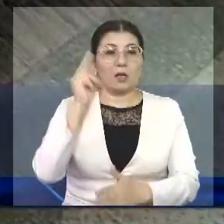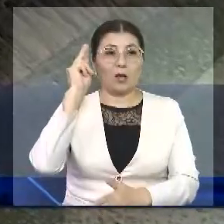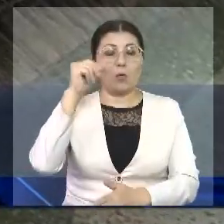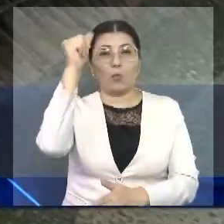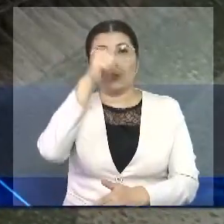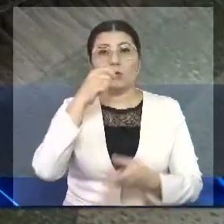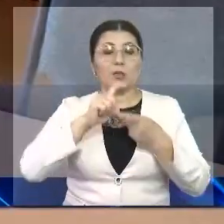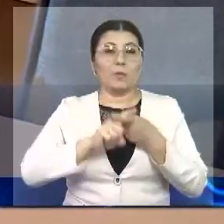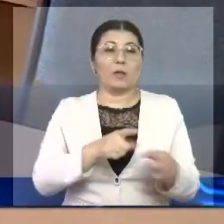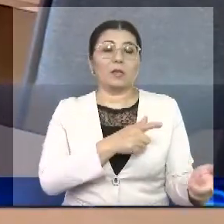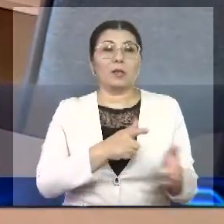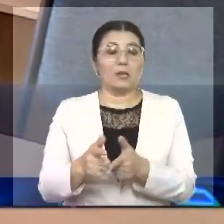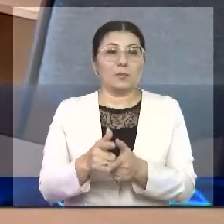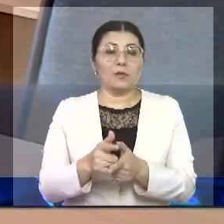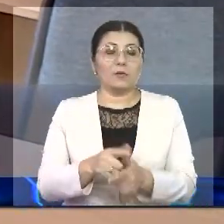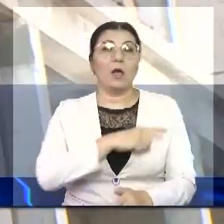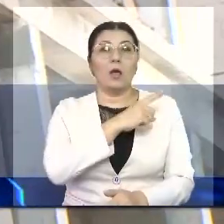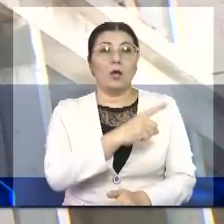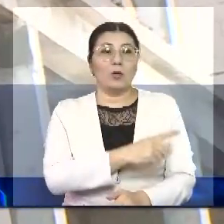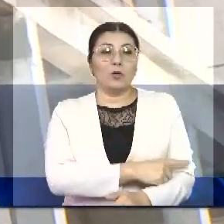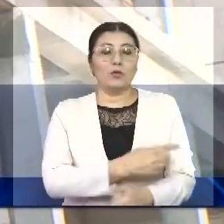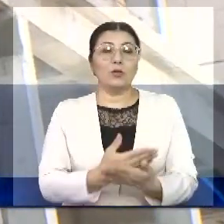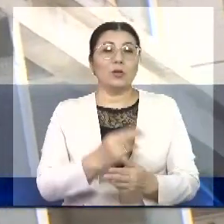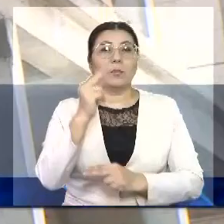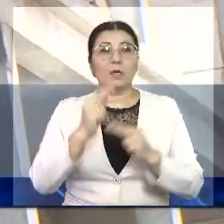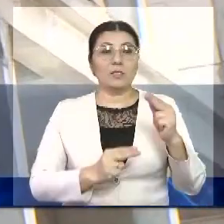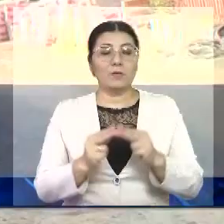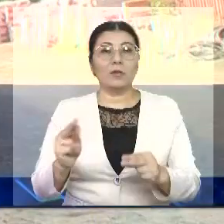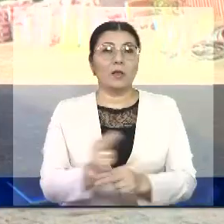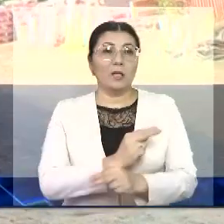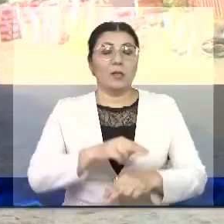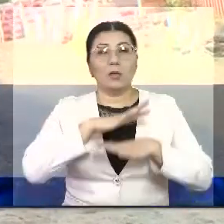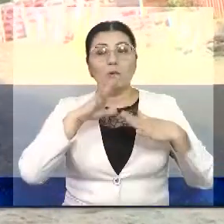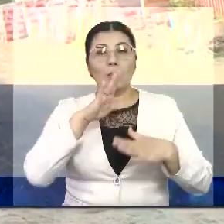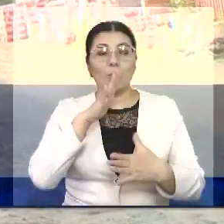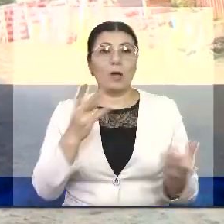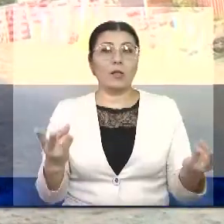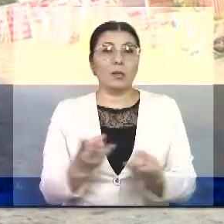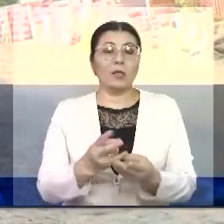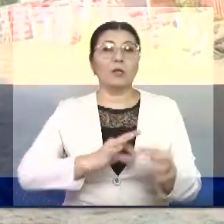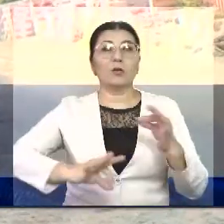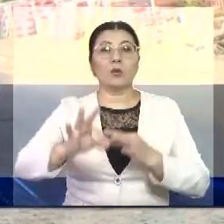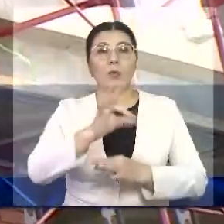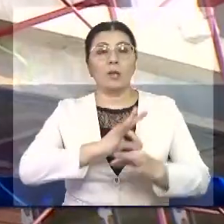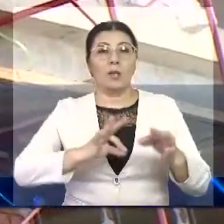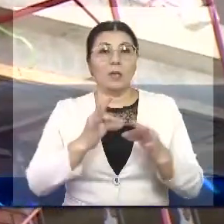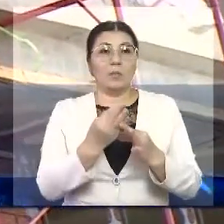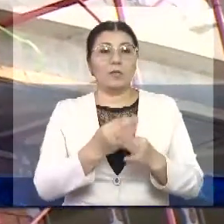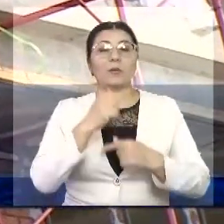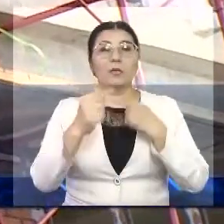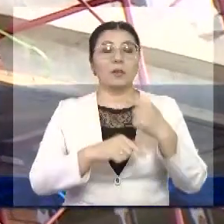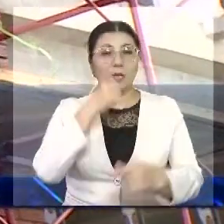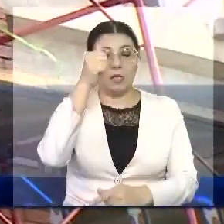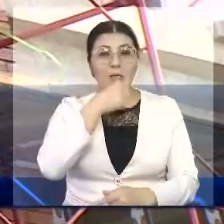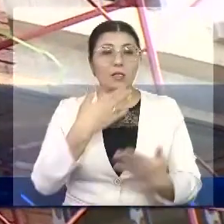жылына байланысты дайындығын пысықтай түскен. Ал құрылысы ауқымды жөндеу кезінде көп уақытты талап ететін жобалар ауыспалы болып, келер